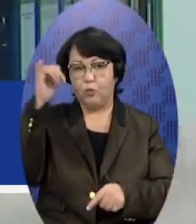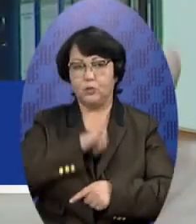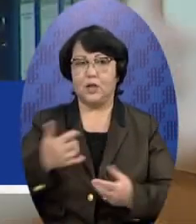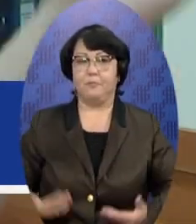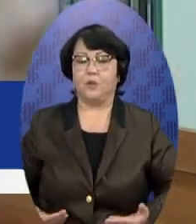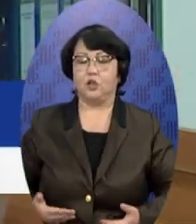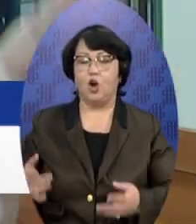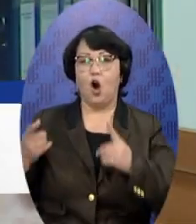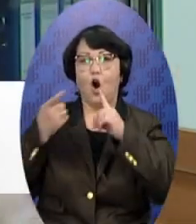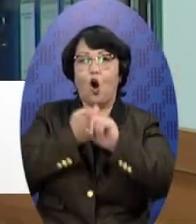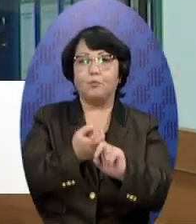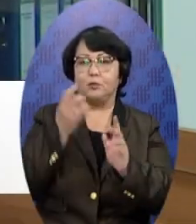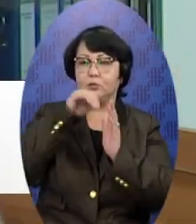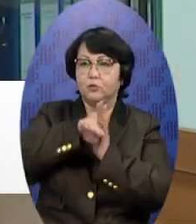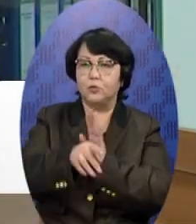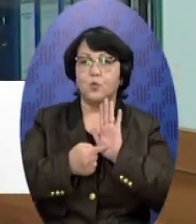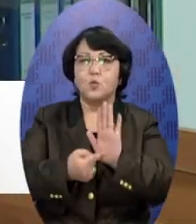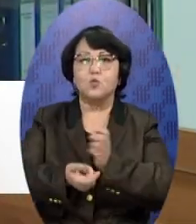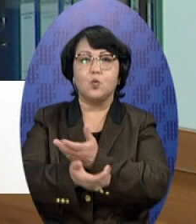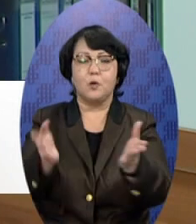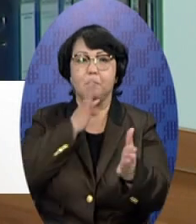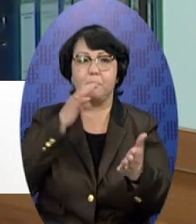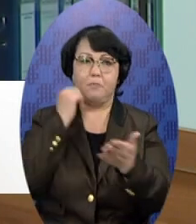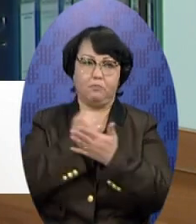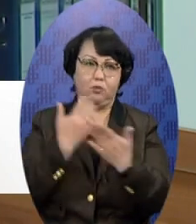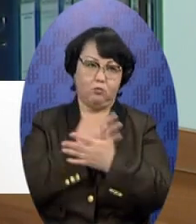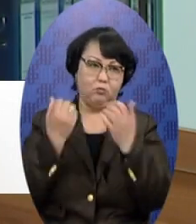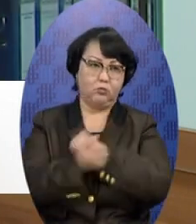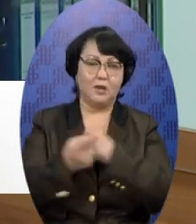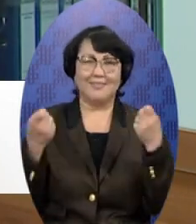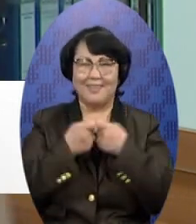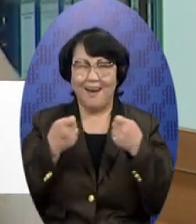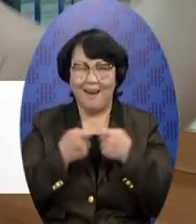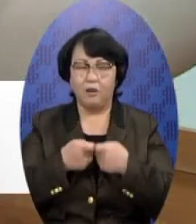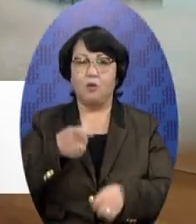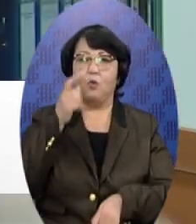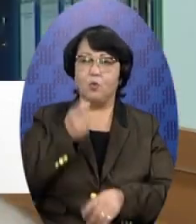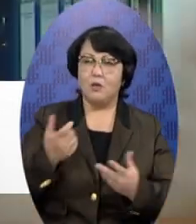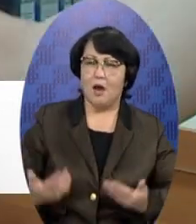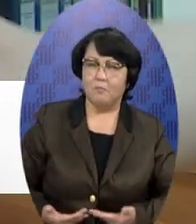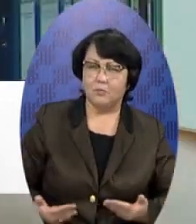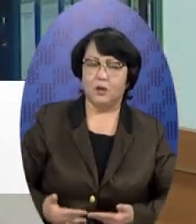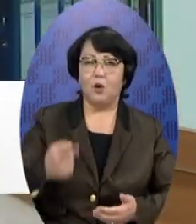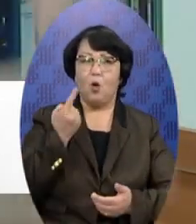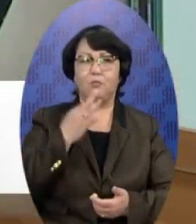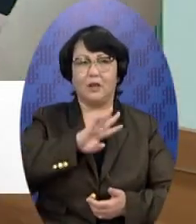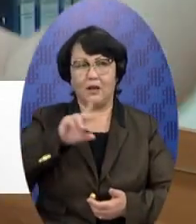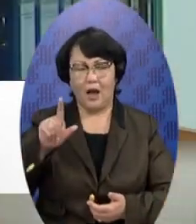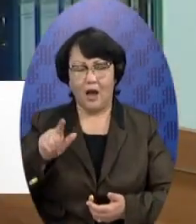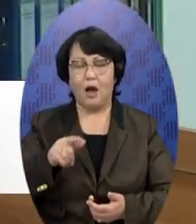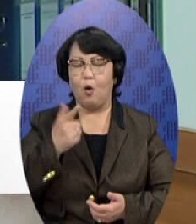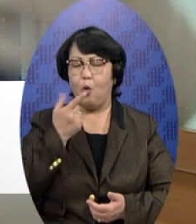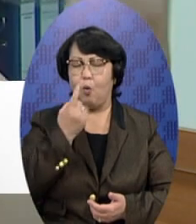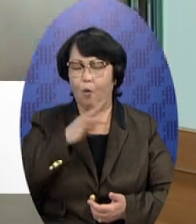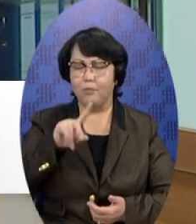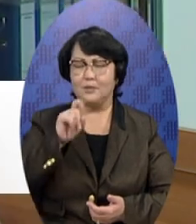кино маань онцлог болно. Энэ бүтээлийг дайн, хүний хог тавилан, үхэл амьдрал гэх мэт хэлхээсээр баримтат болон уран сайхны аргаар илэрхийлж байгаа